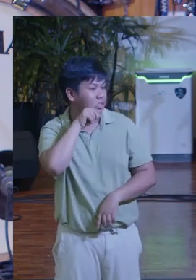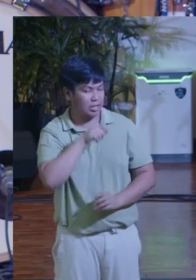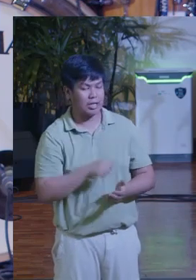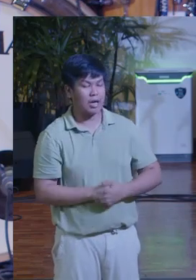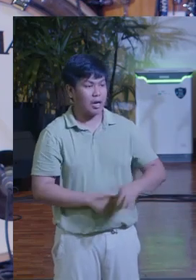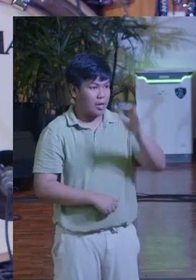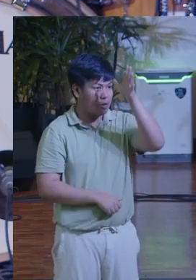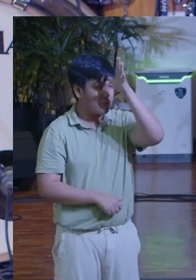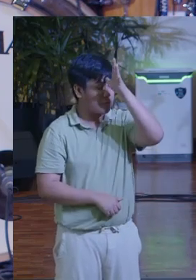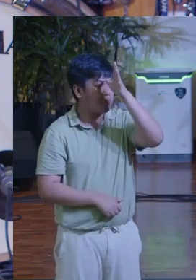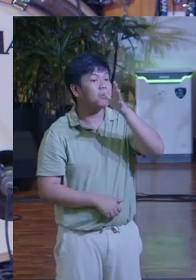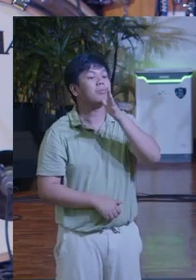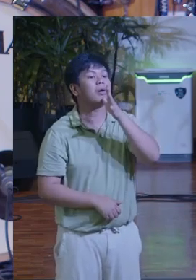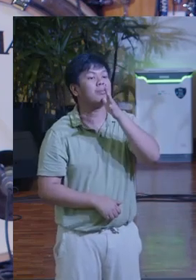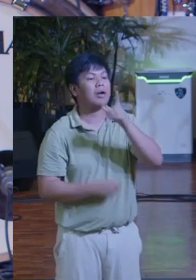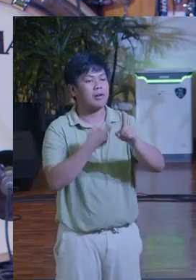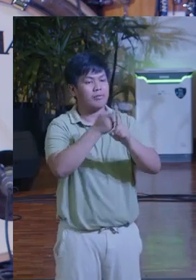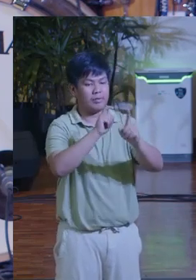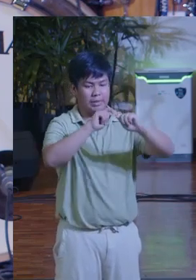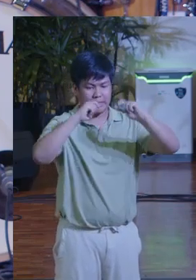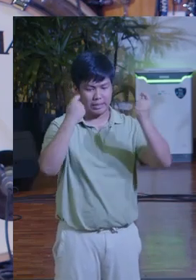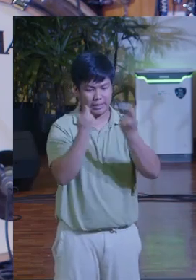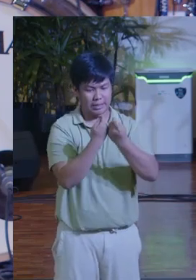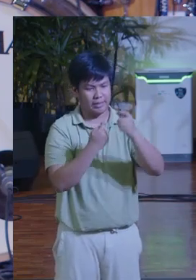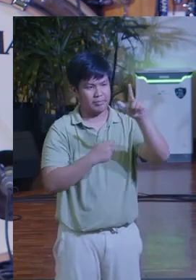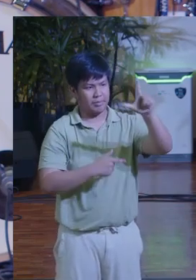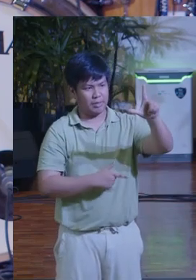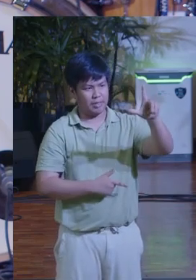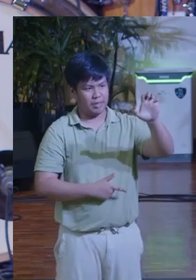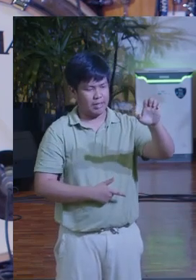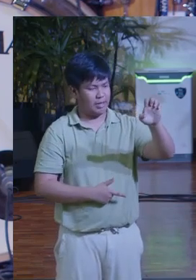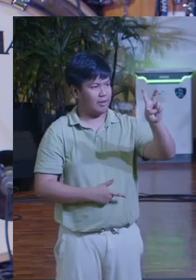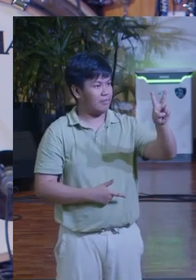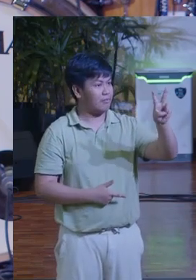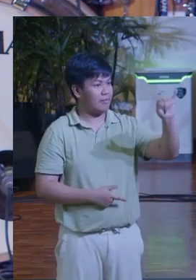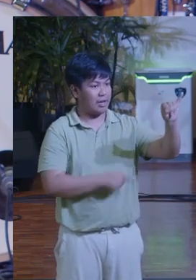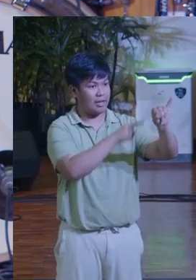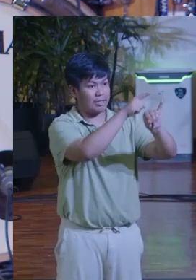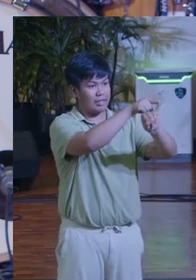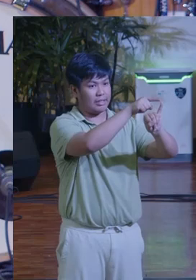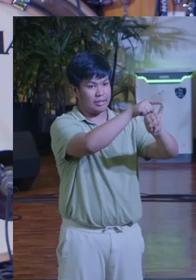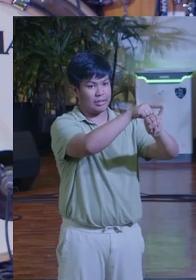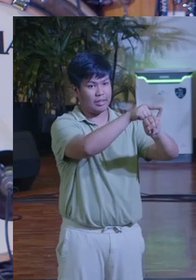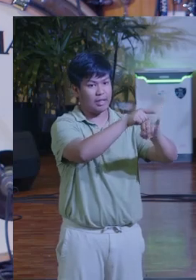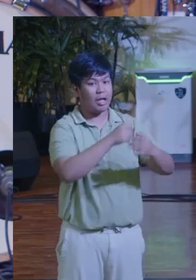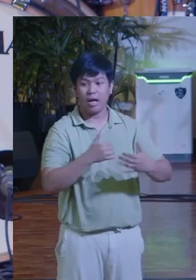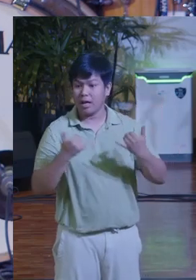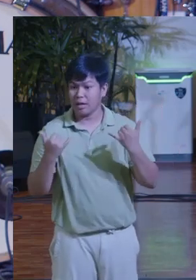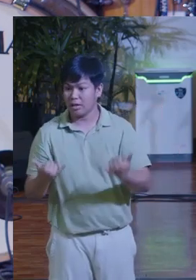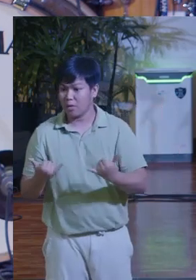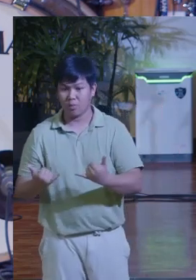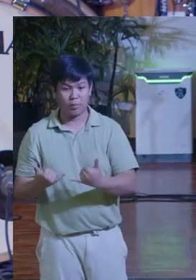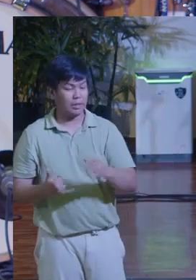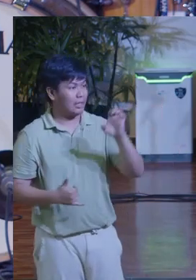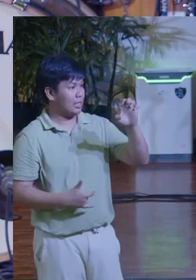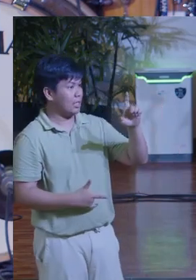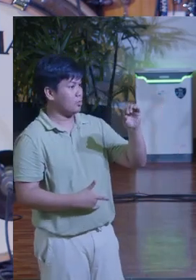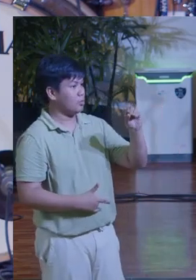sila ay nagmula sa pamilya ni Levi. Ang pangalan po nila ay wala dito sa ating